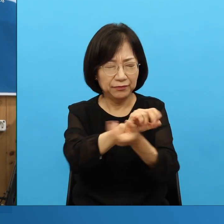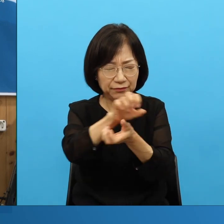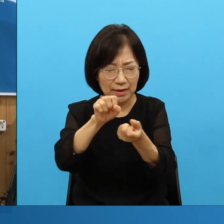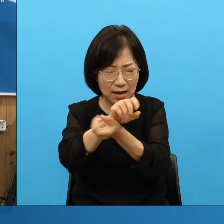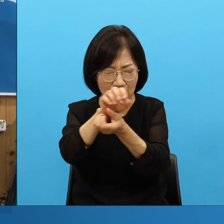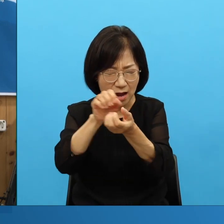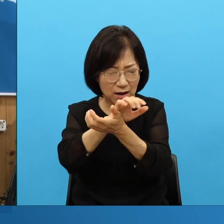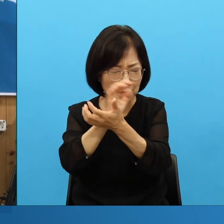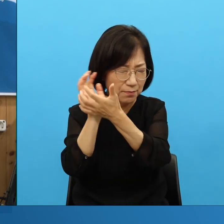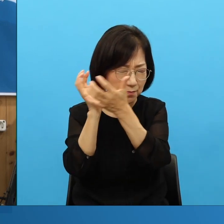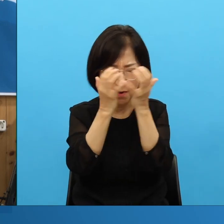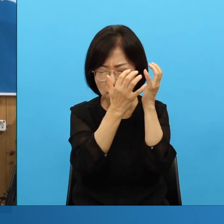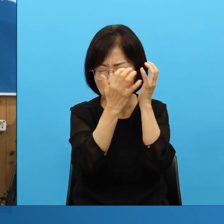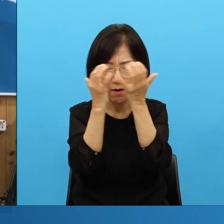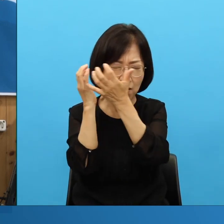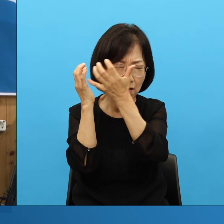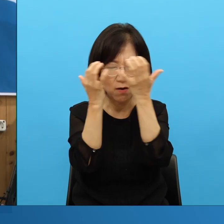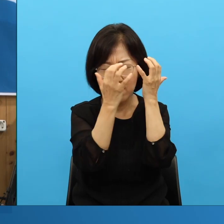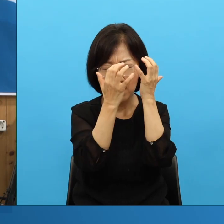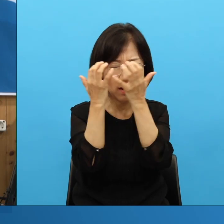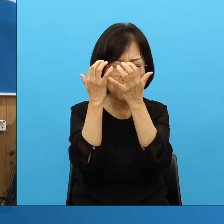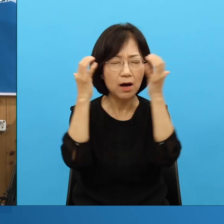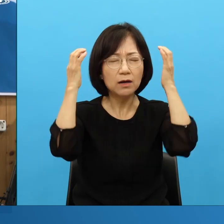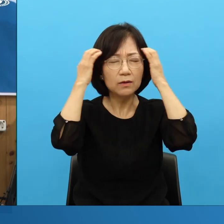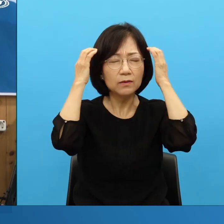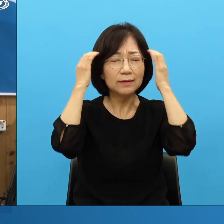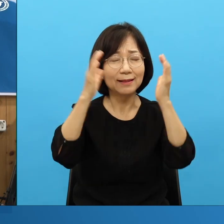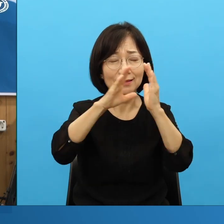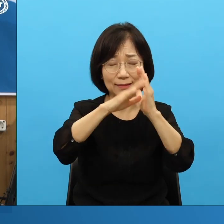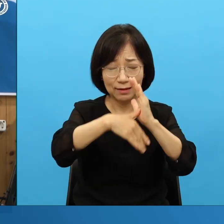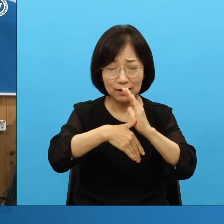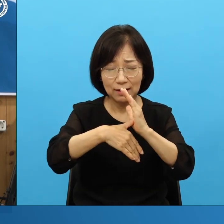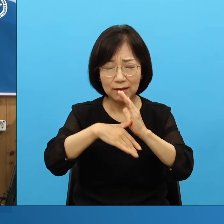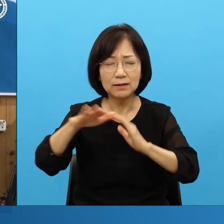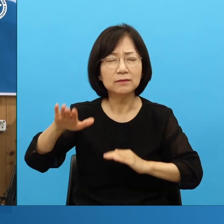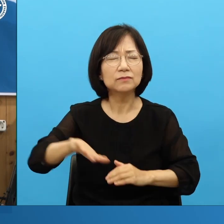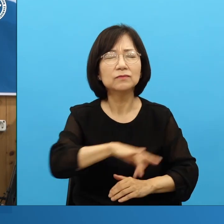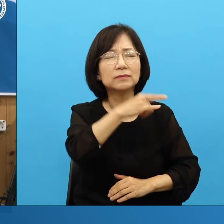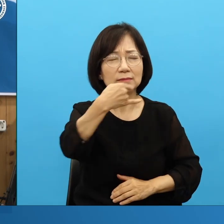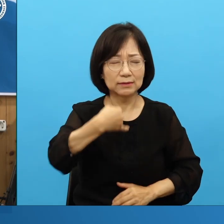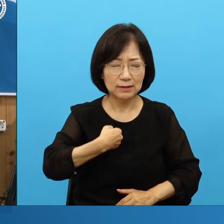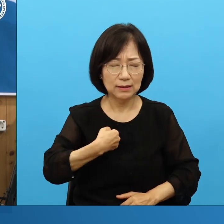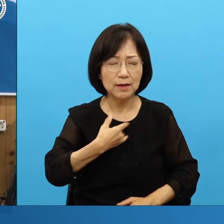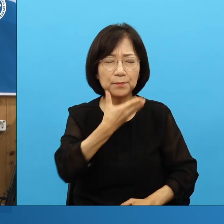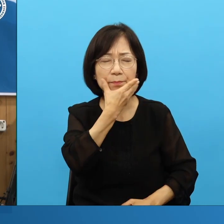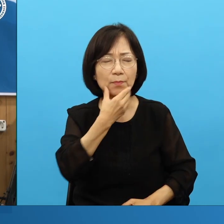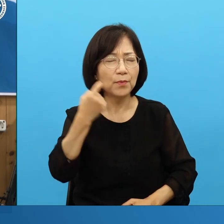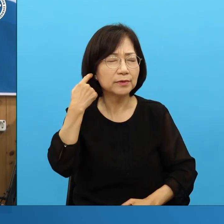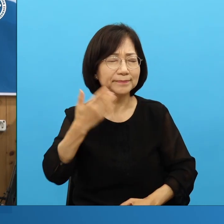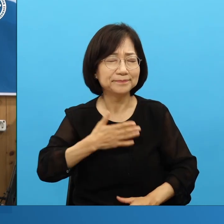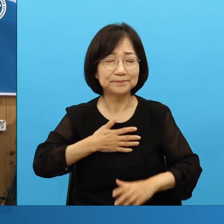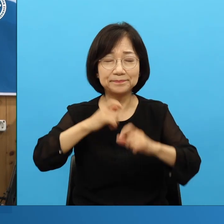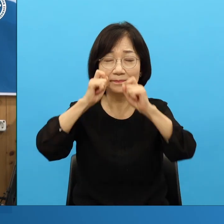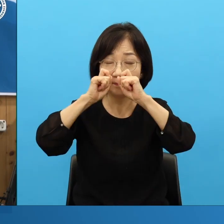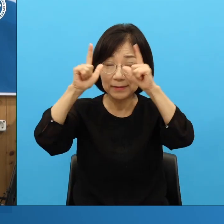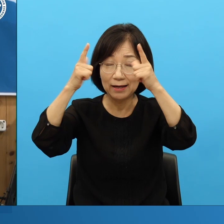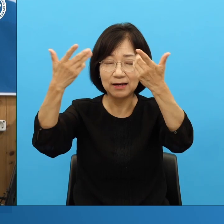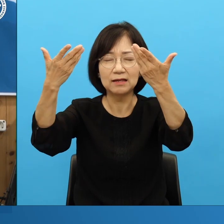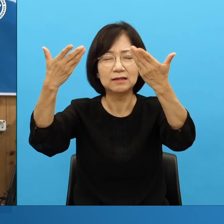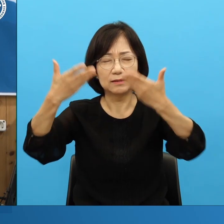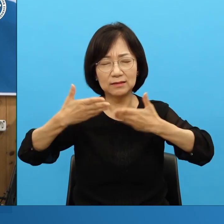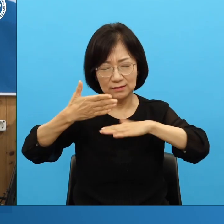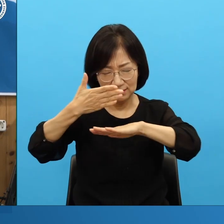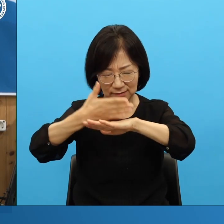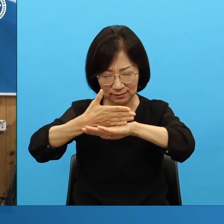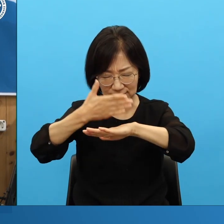주심을 감사합니다. Thank you for giving to us the gospel at a time when the entire world is in chaos, separated from God, enslaved to Satan, and